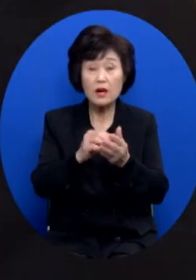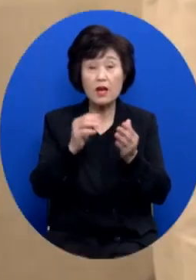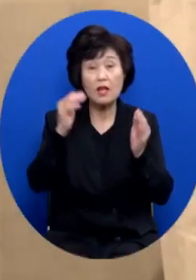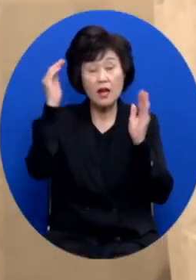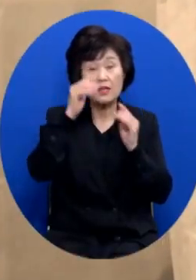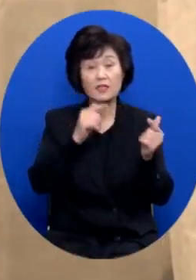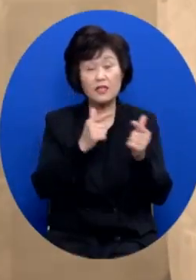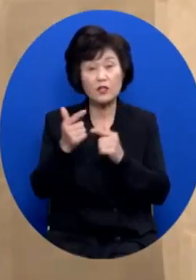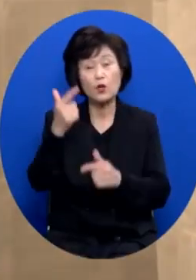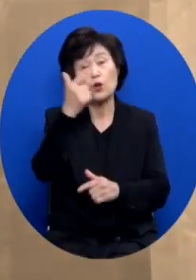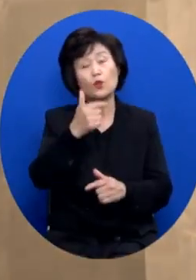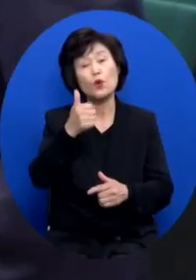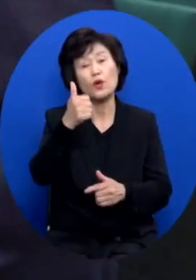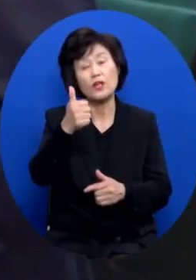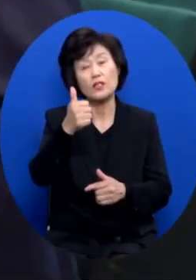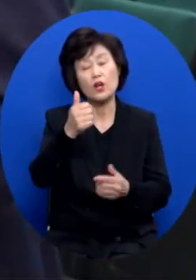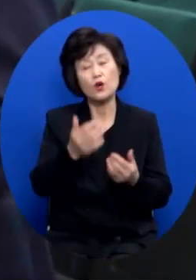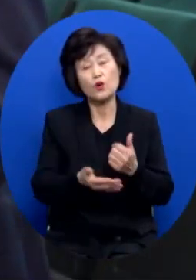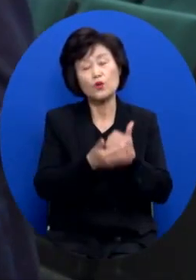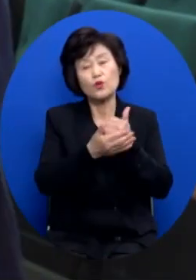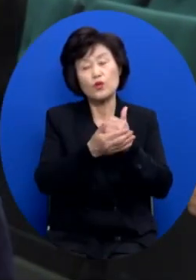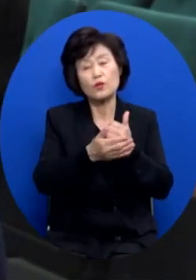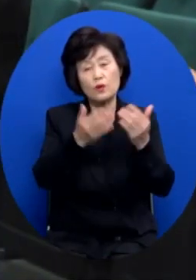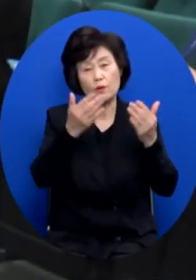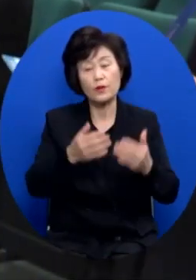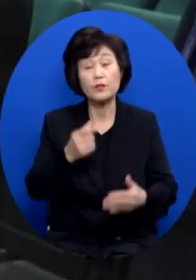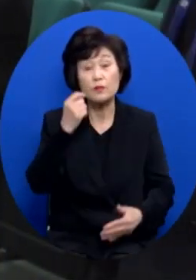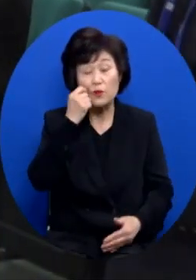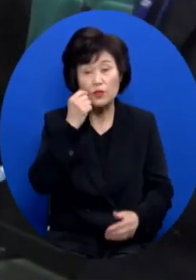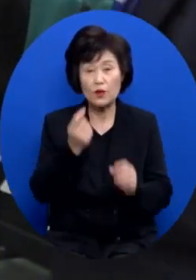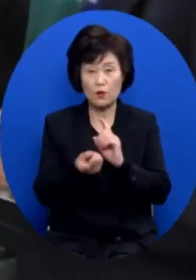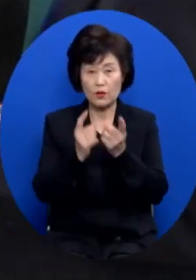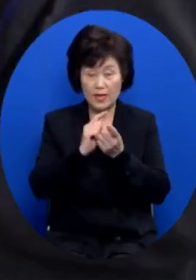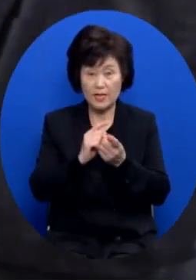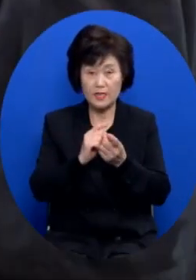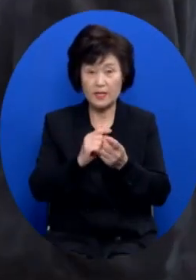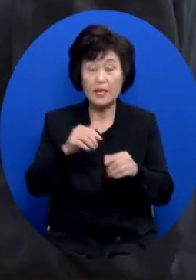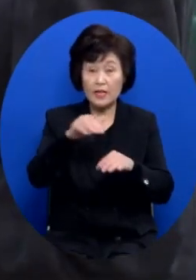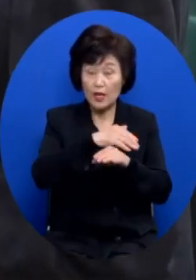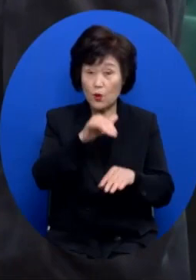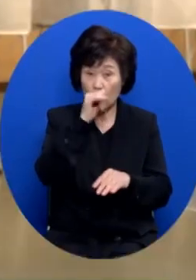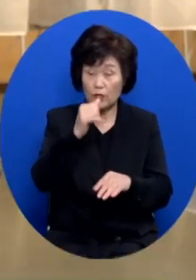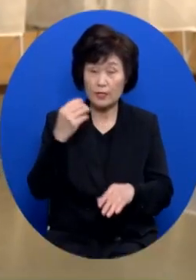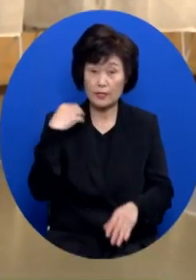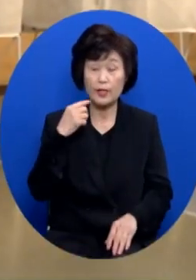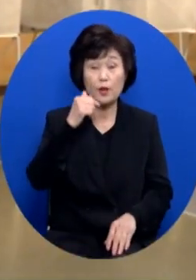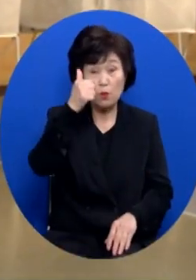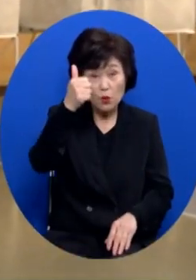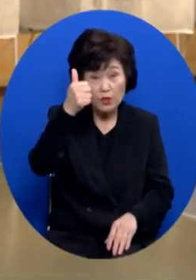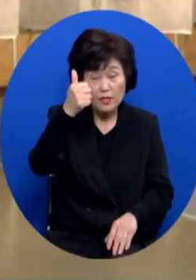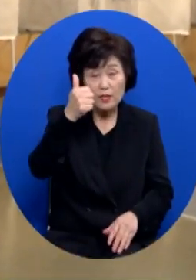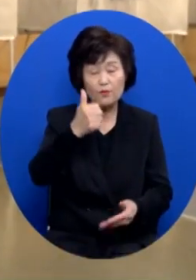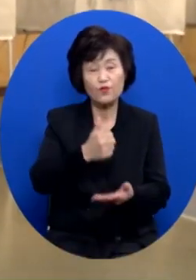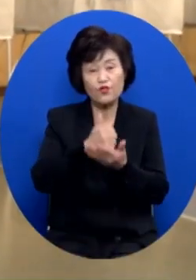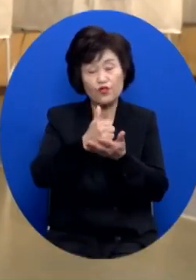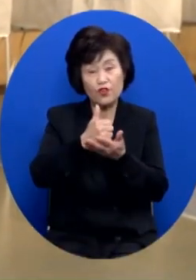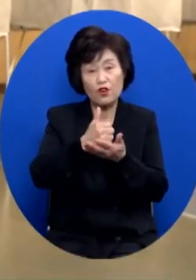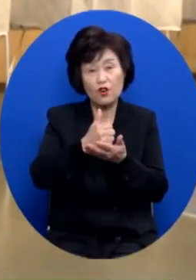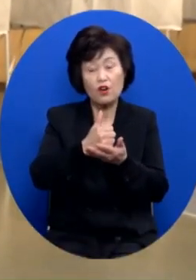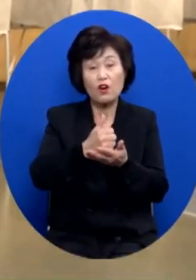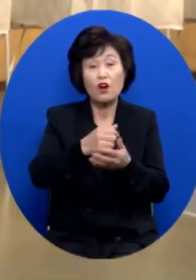추천서를 받을 없고 대신 출석하는 교회 단임 목사 추천서를 받고 진학해 왔는데요 학교에